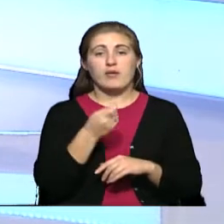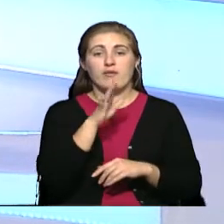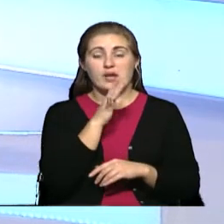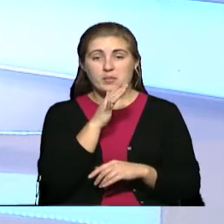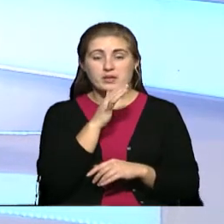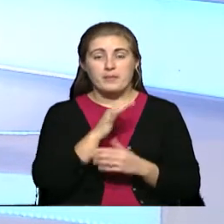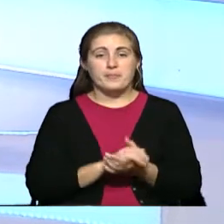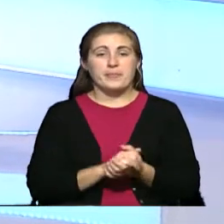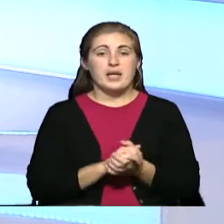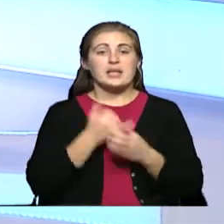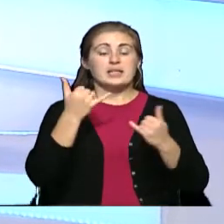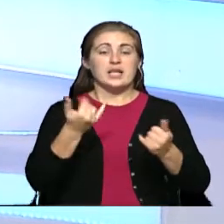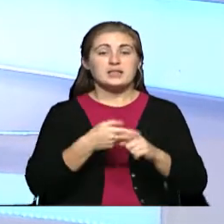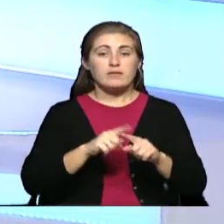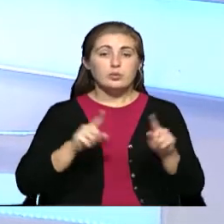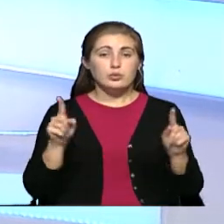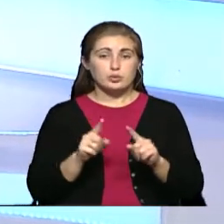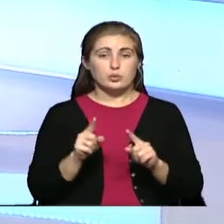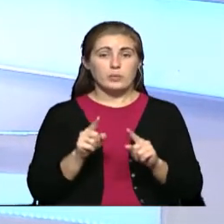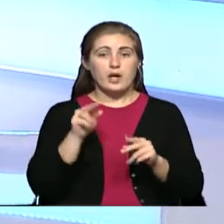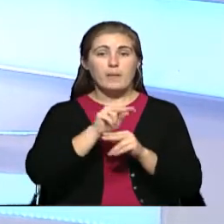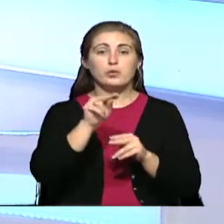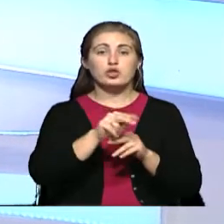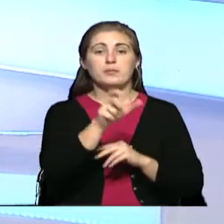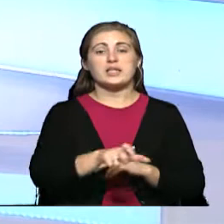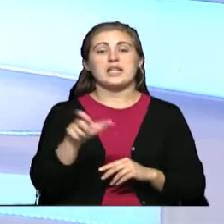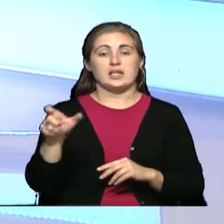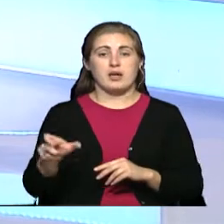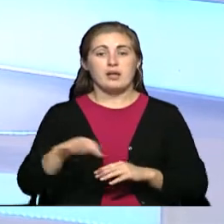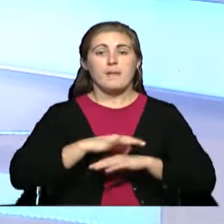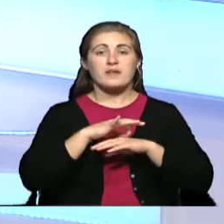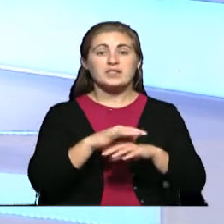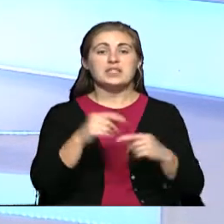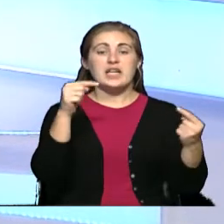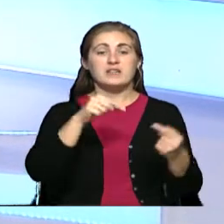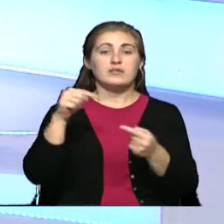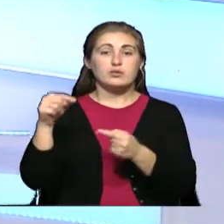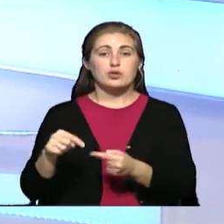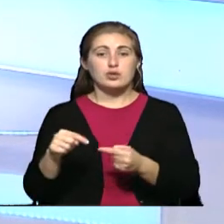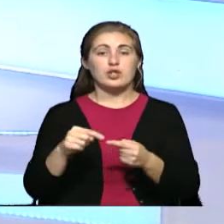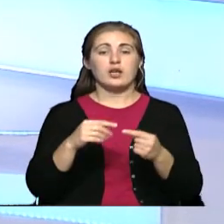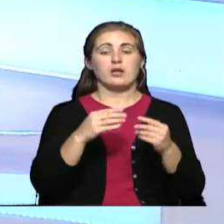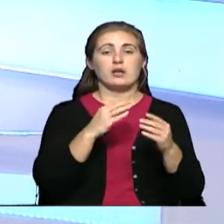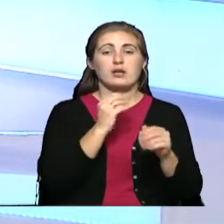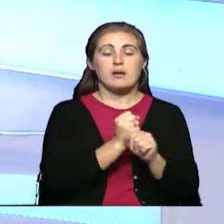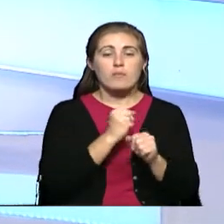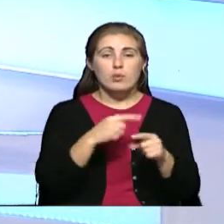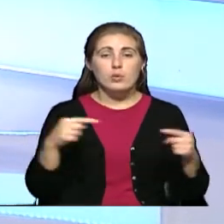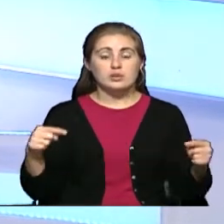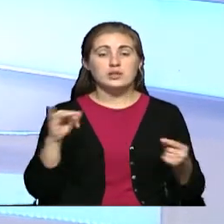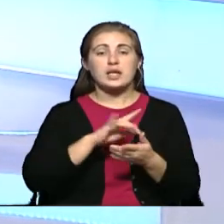скажем так, для того, чтобы обучить персонал, провести соответствующие пусконаладочные работы и так